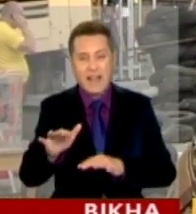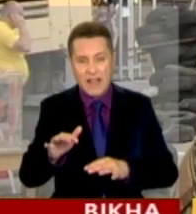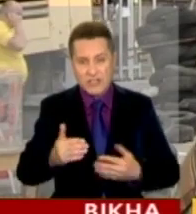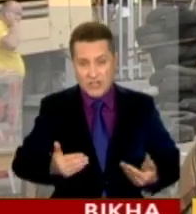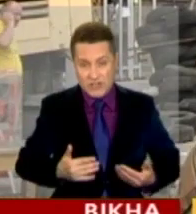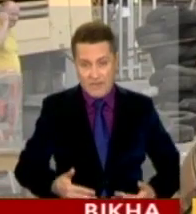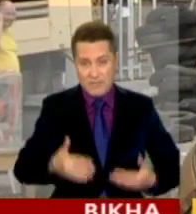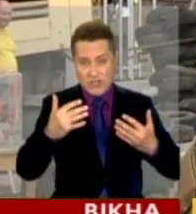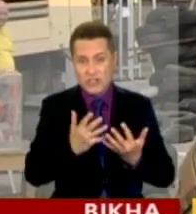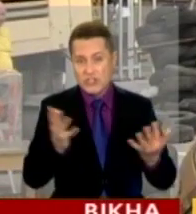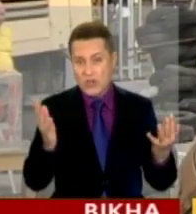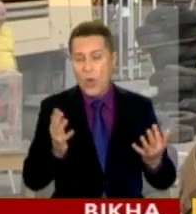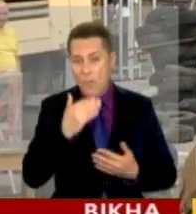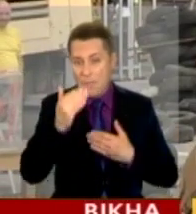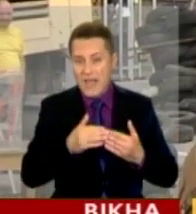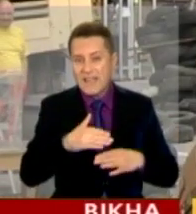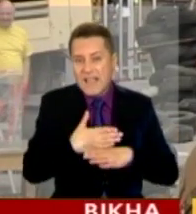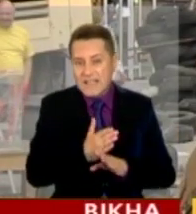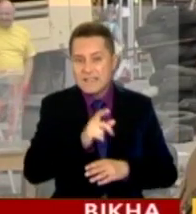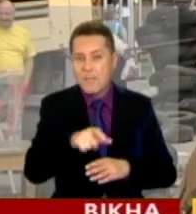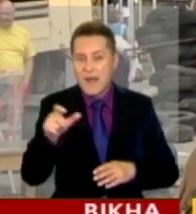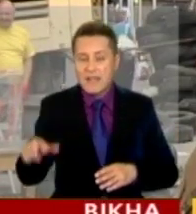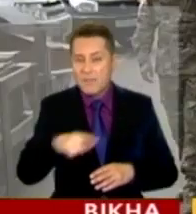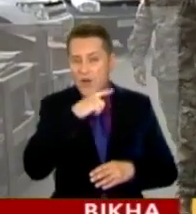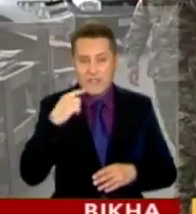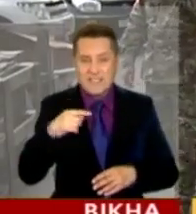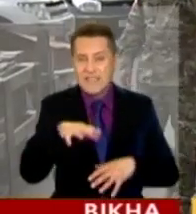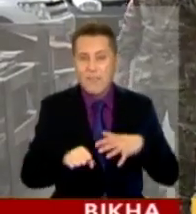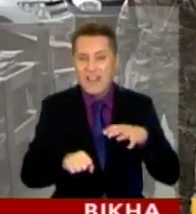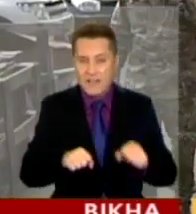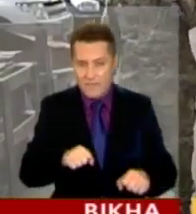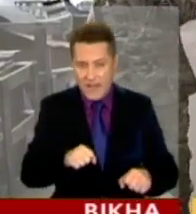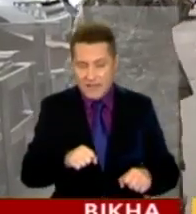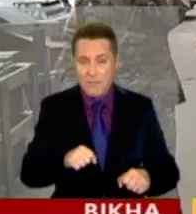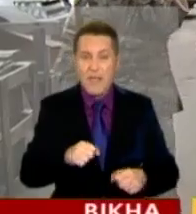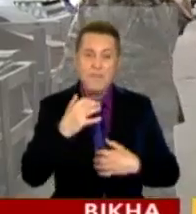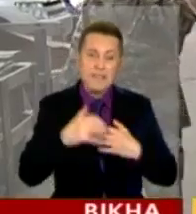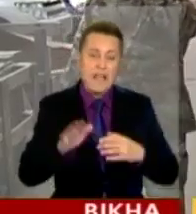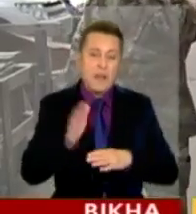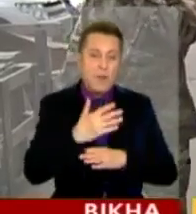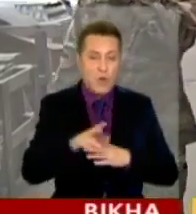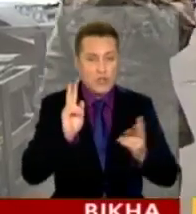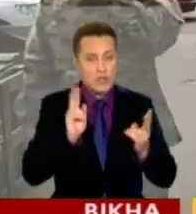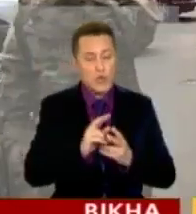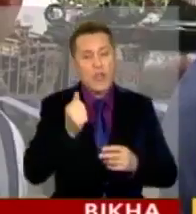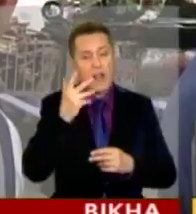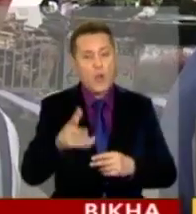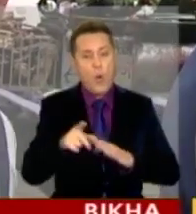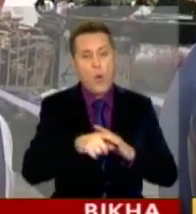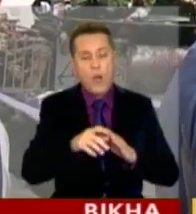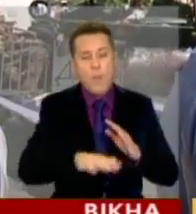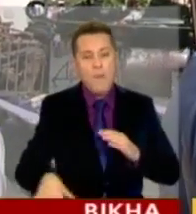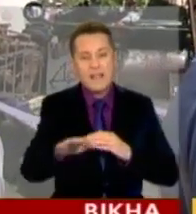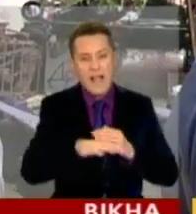перед сепаратистами і російськими інтервентами. Серед прогулянки Дмитро з друзями зустрів ще кількох майданівців із Донецька,